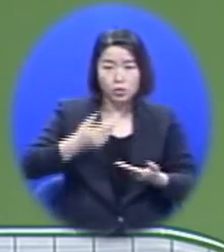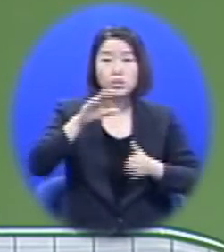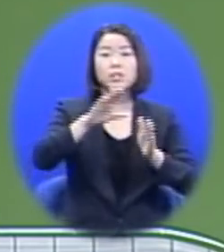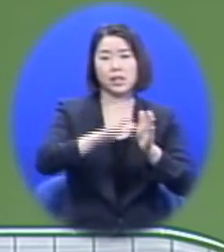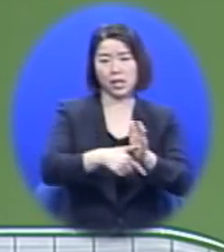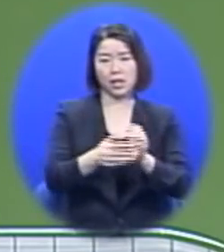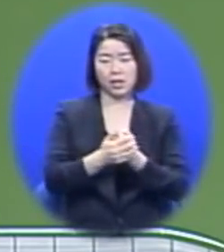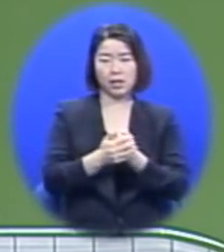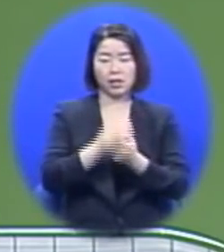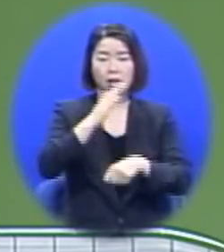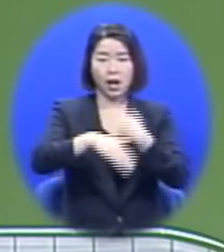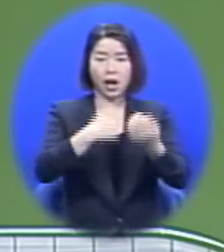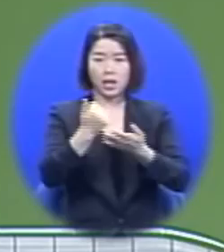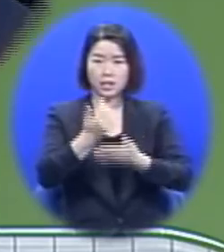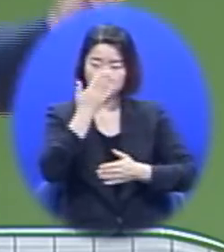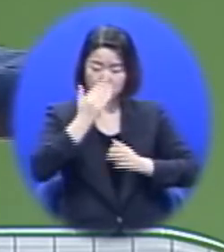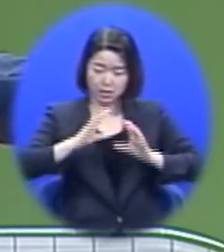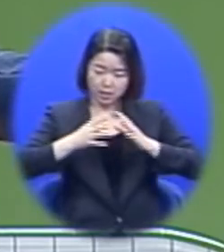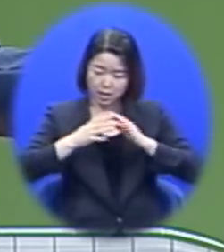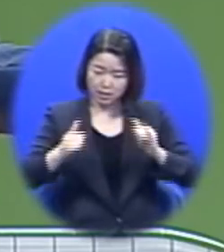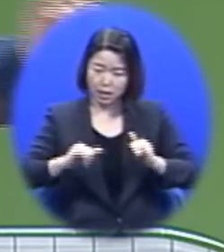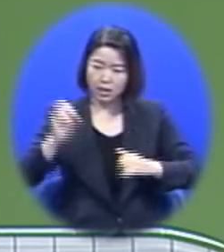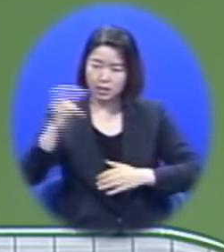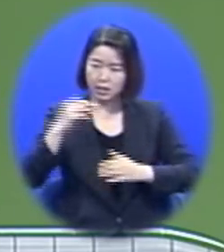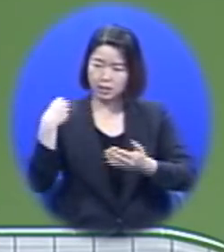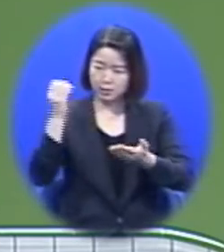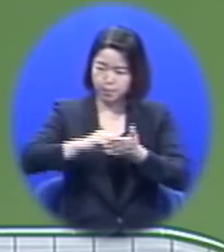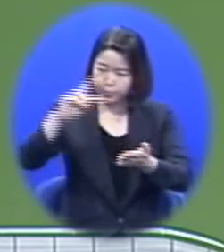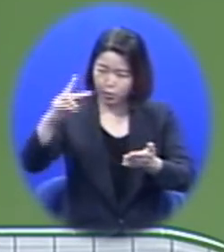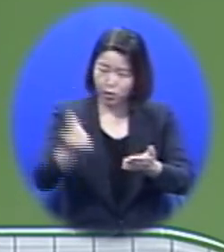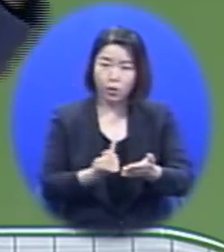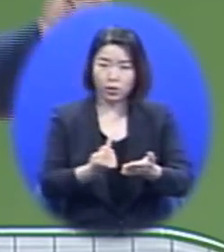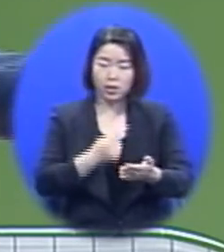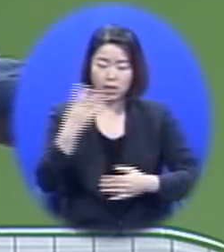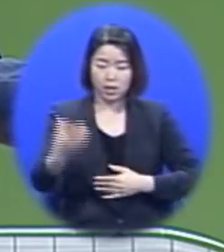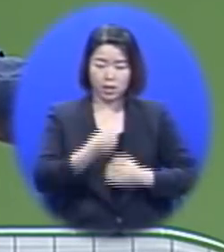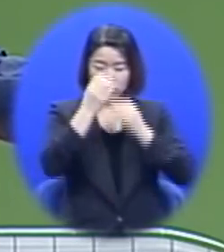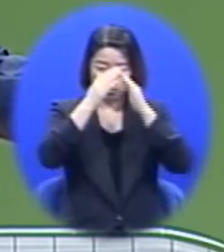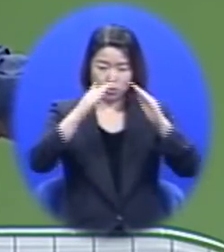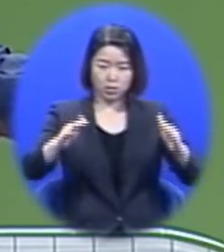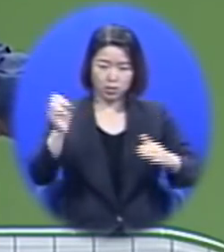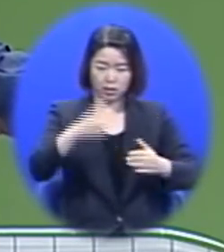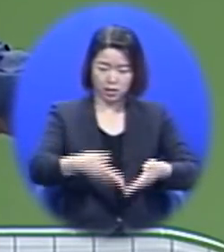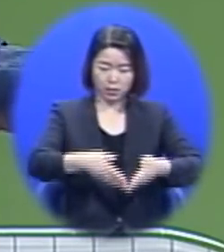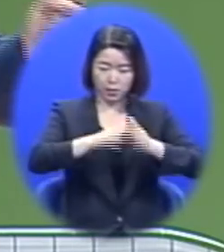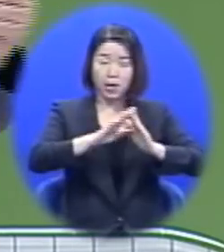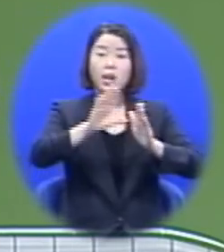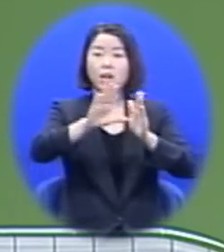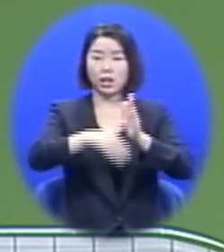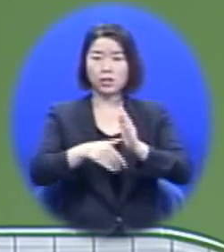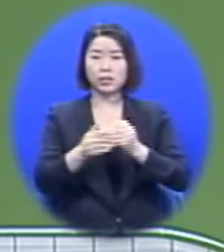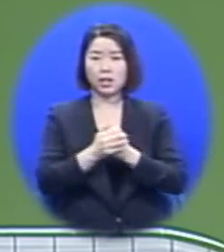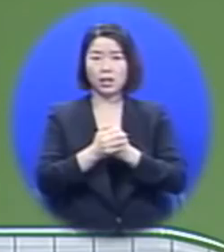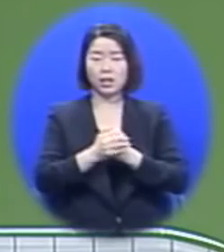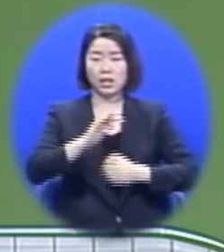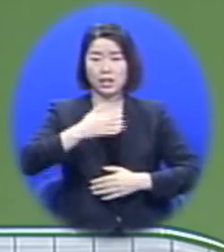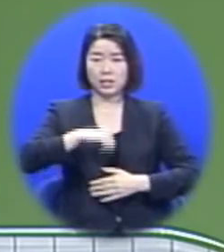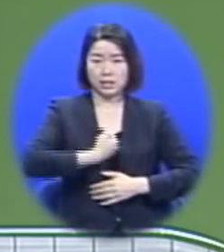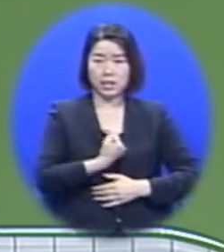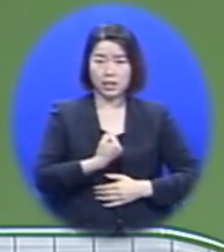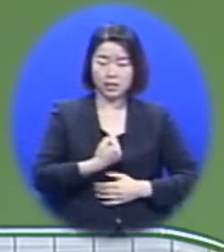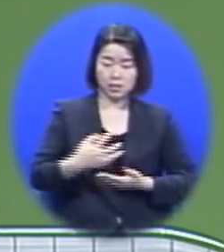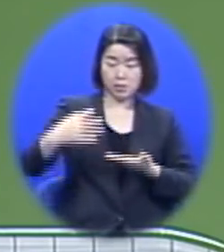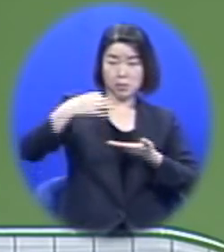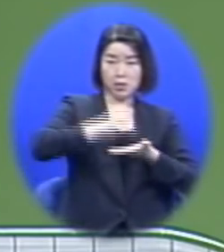하나님이 이스라엘 백성을 다시 돌아오게 해주실 때, 성전을 다시 회복시켜 주실 때, 자기들을 치고